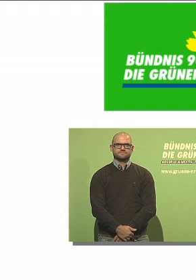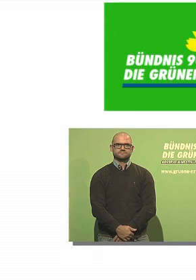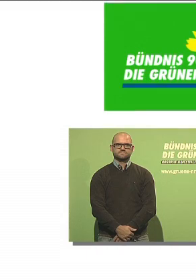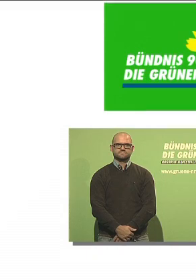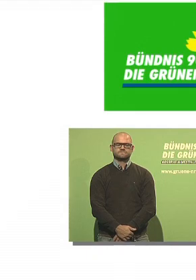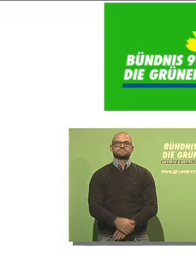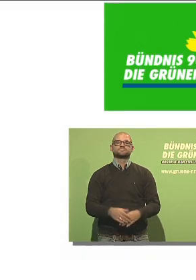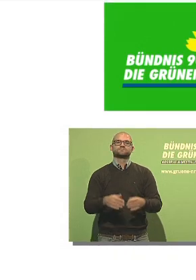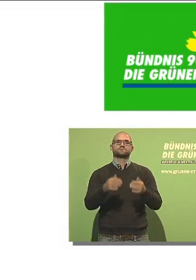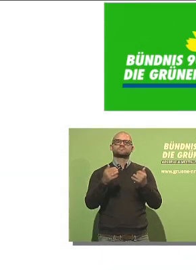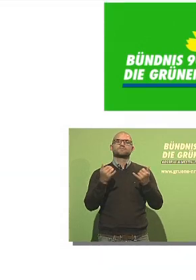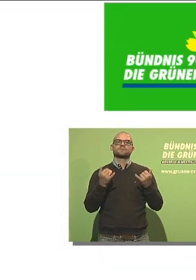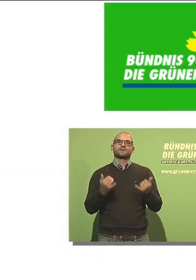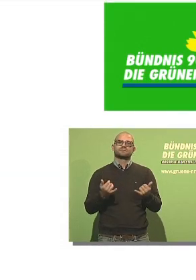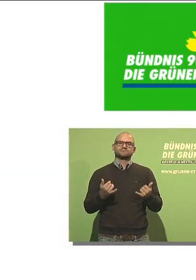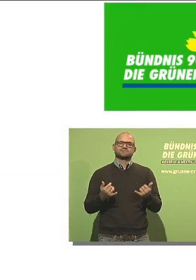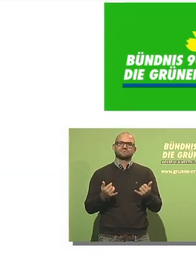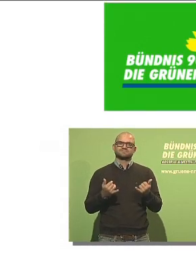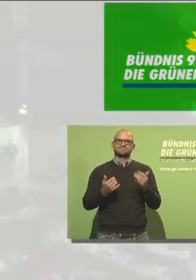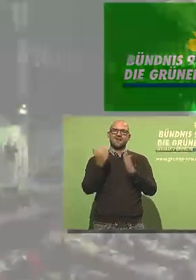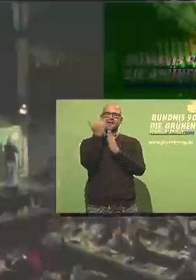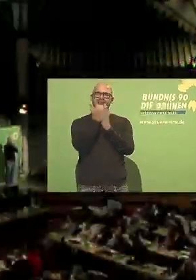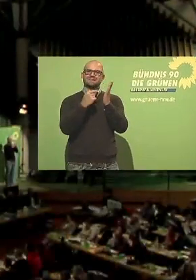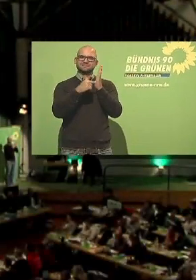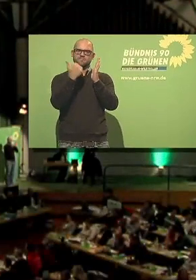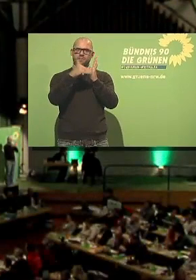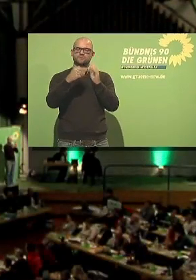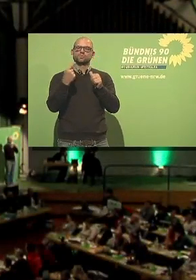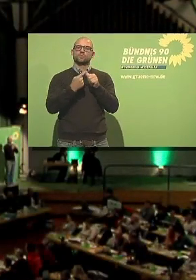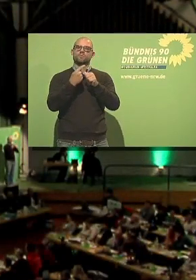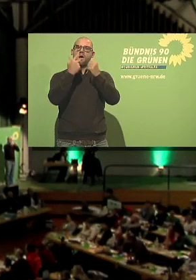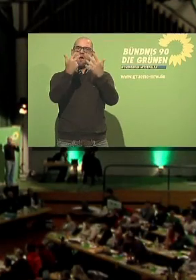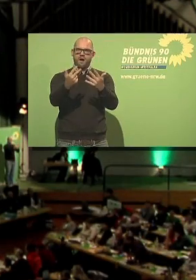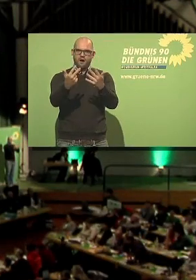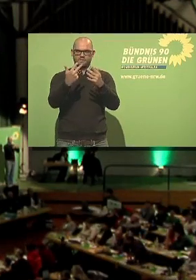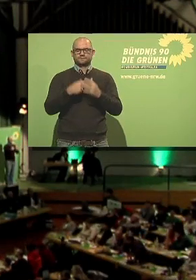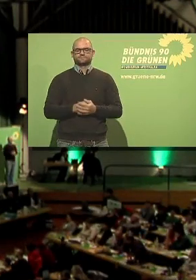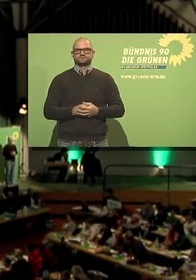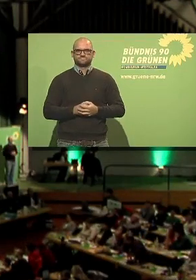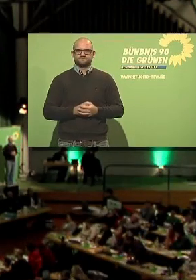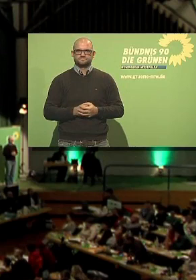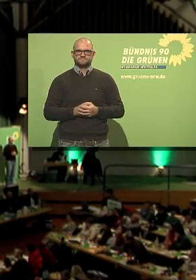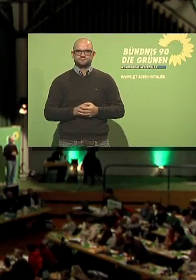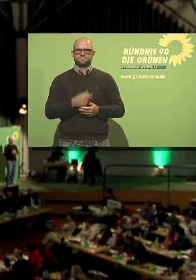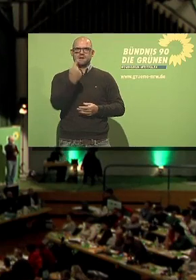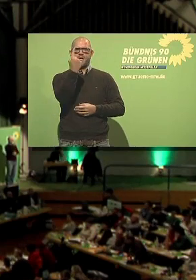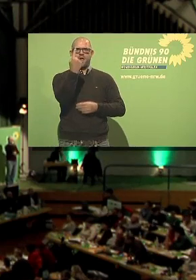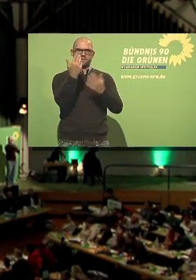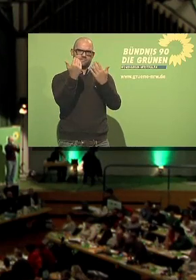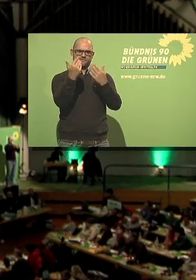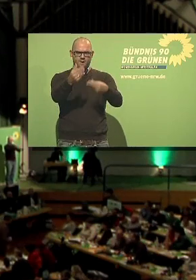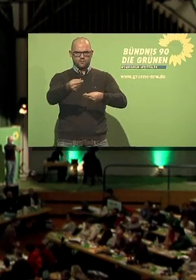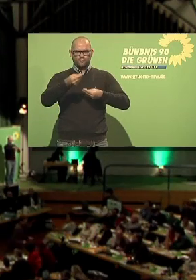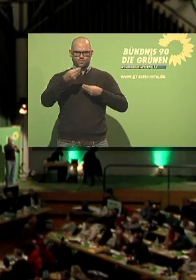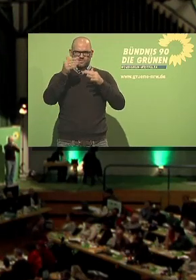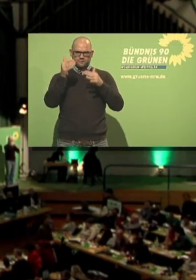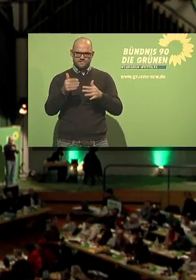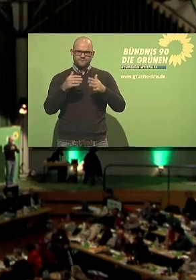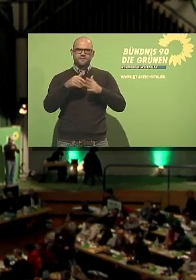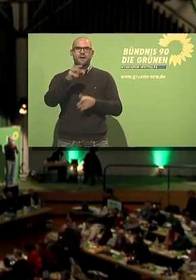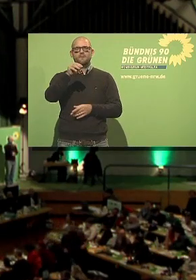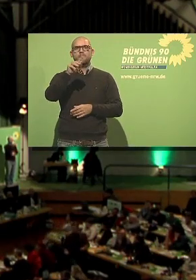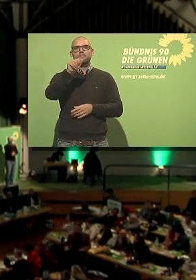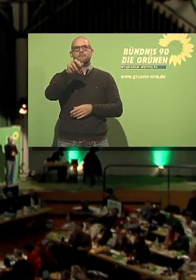Wir kommen jetzt zur Wahl des Listenplatzes Nummer 8. Bislang liegt eine Bewerbung vor von